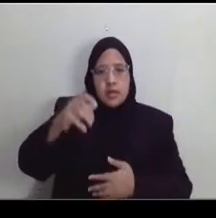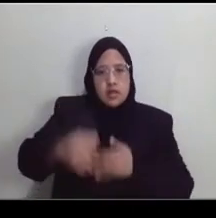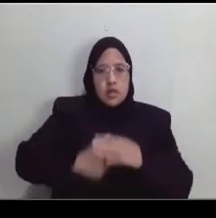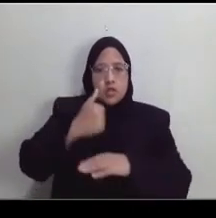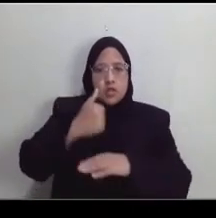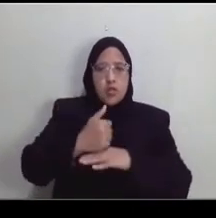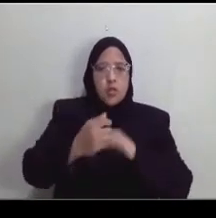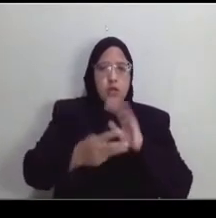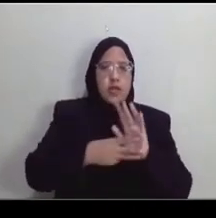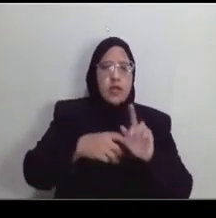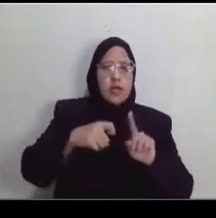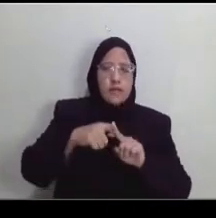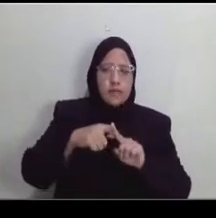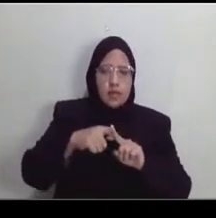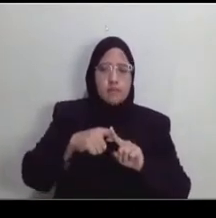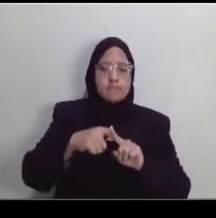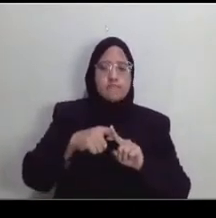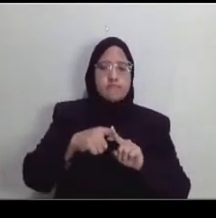jabatan